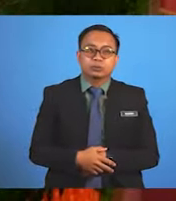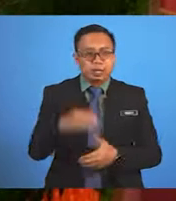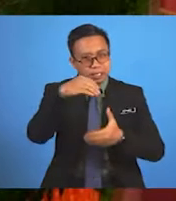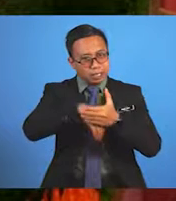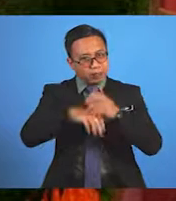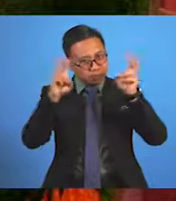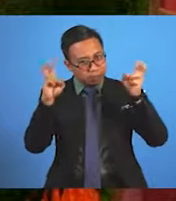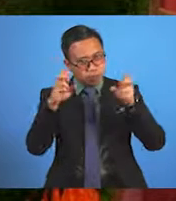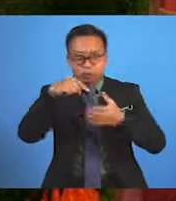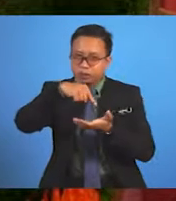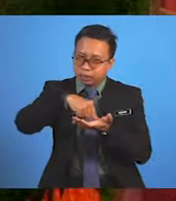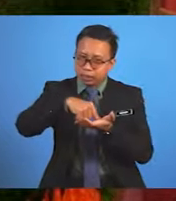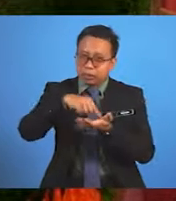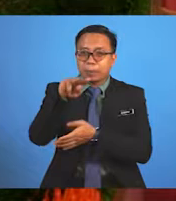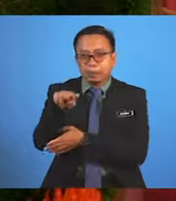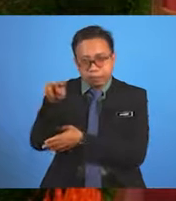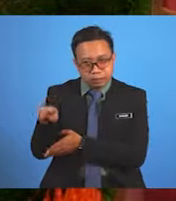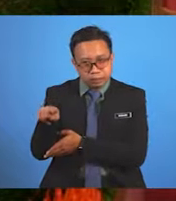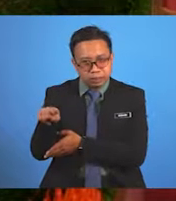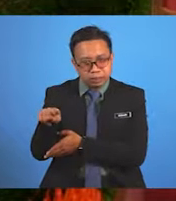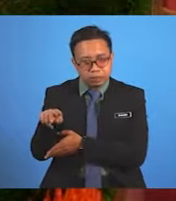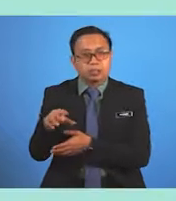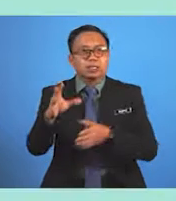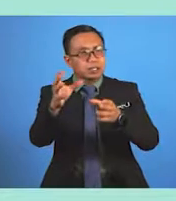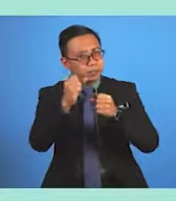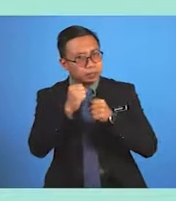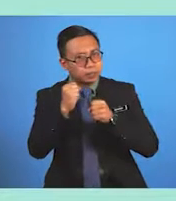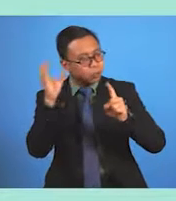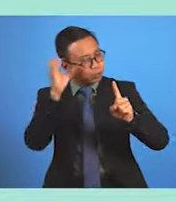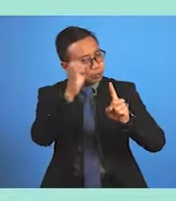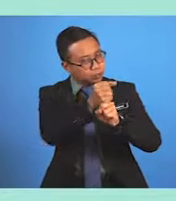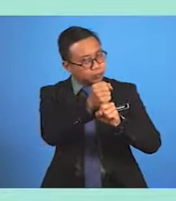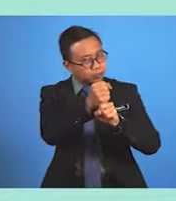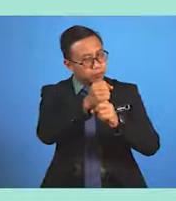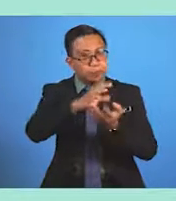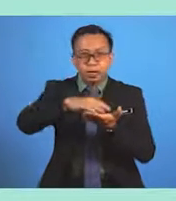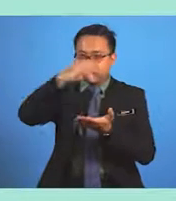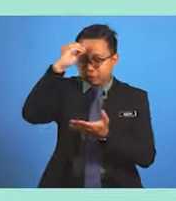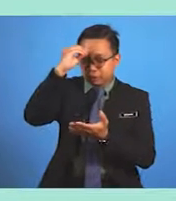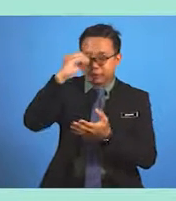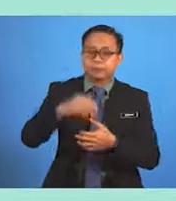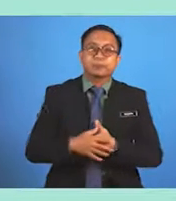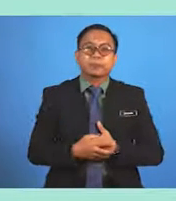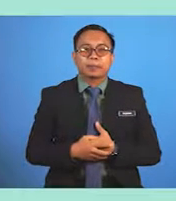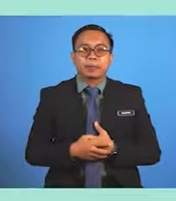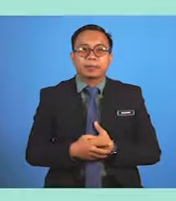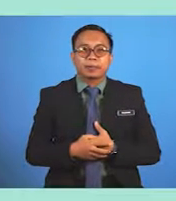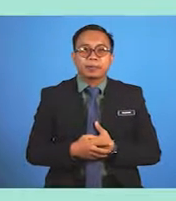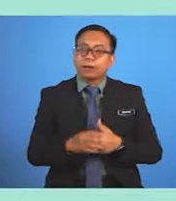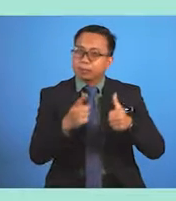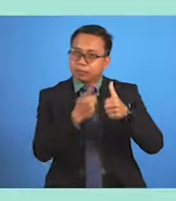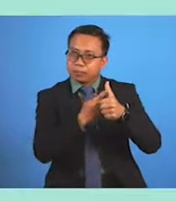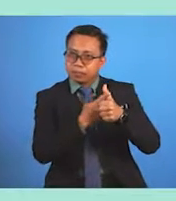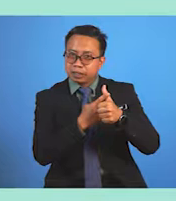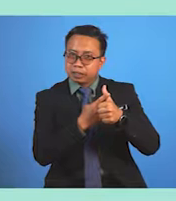Dalam tajuk ini, pelajar-pelajar perlu mencapai objektif pembelajaran yang berikut.